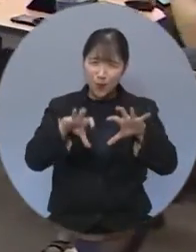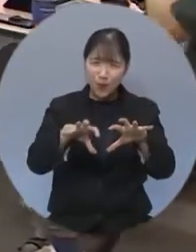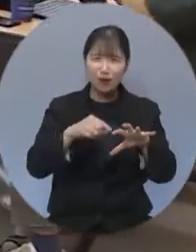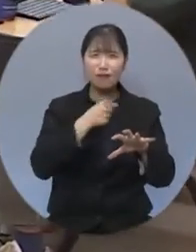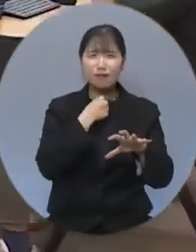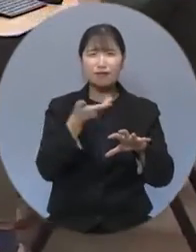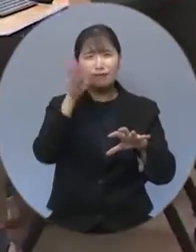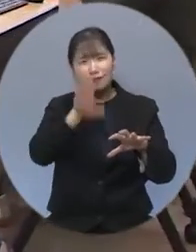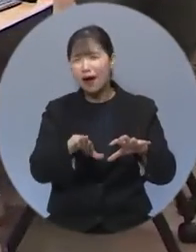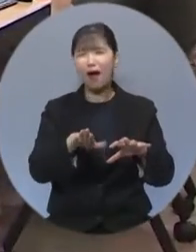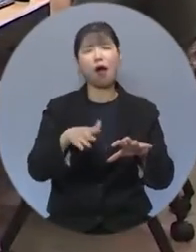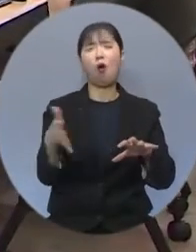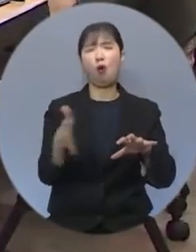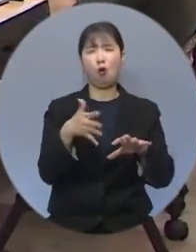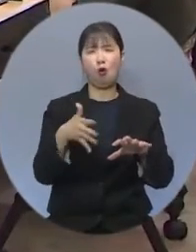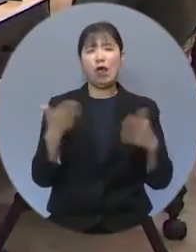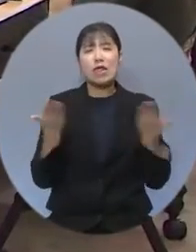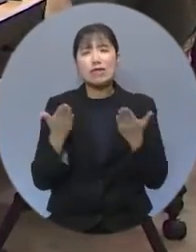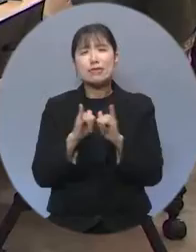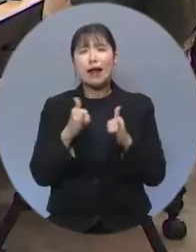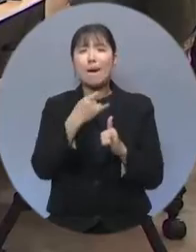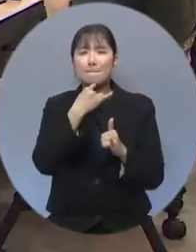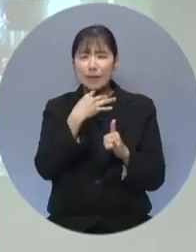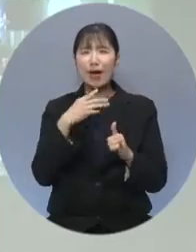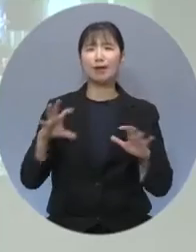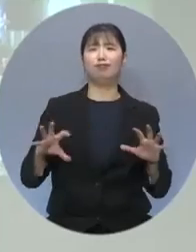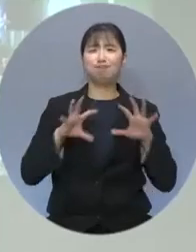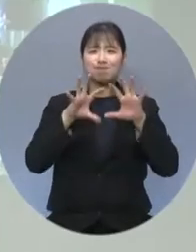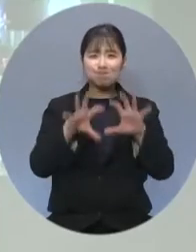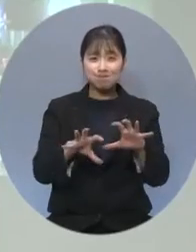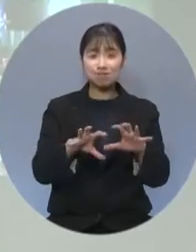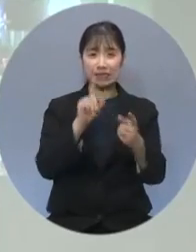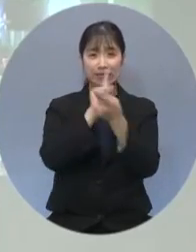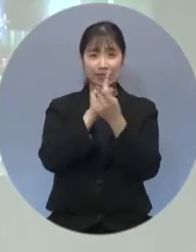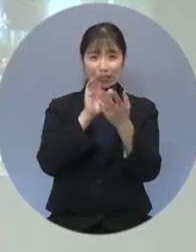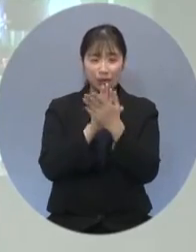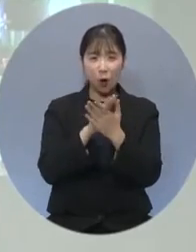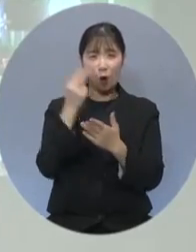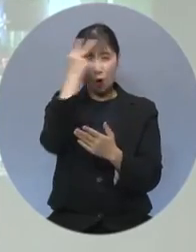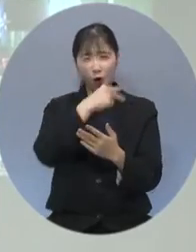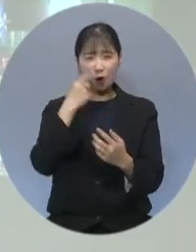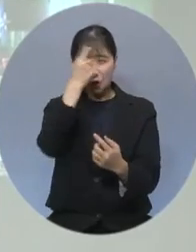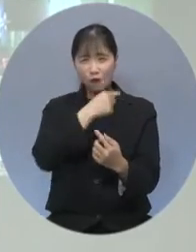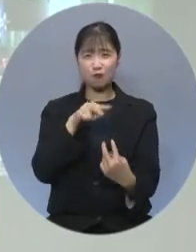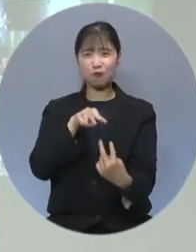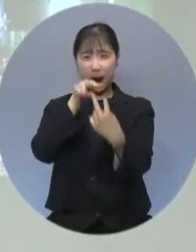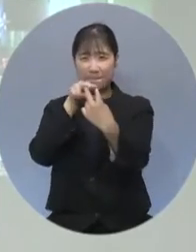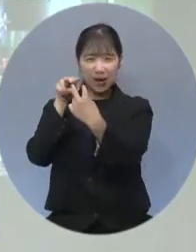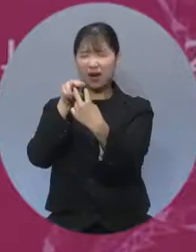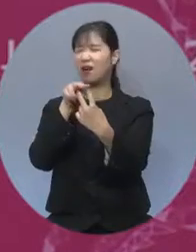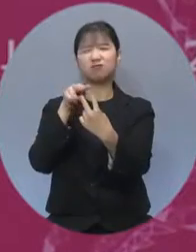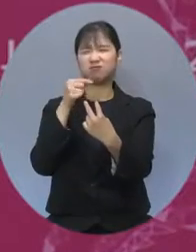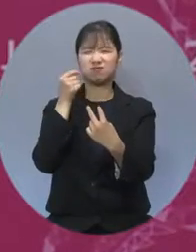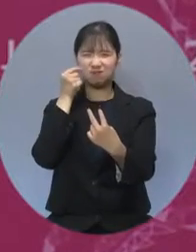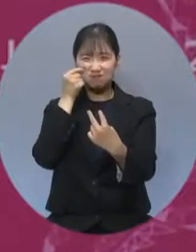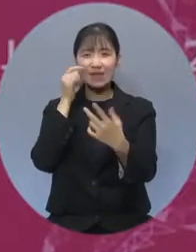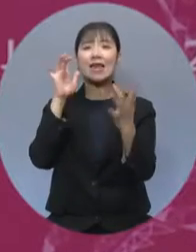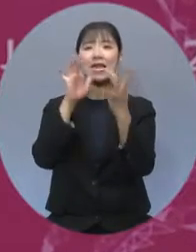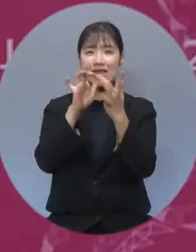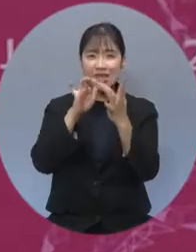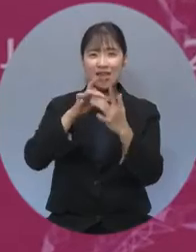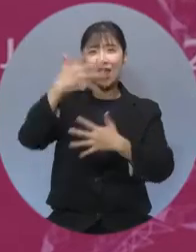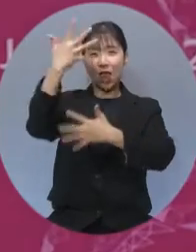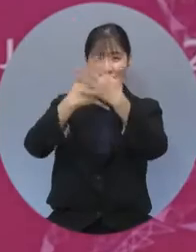영상 장비들과 관계자들만이 자리를 잡고 직접 만나 얼굴을 마주하는 대신 영상과 온라인 시스템을